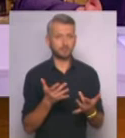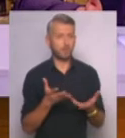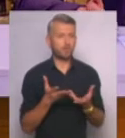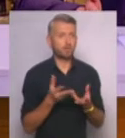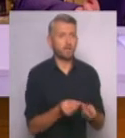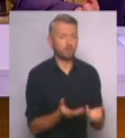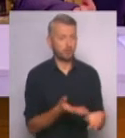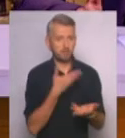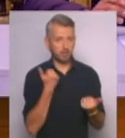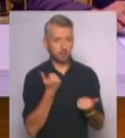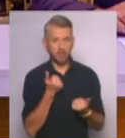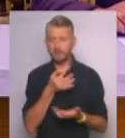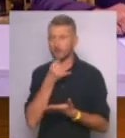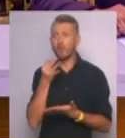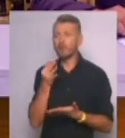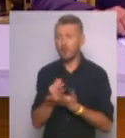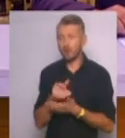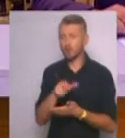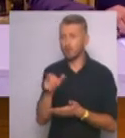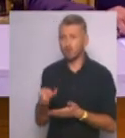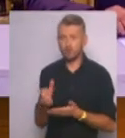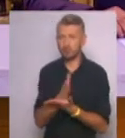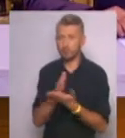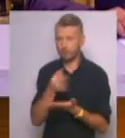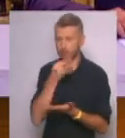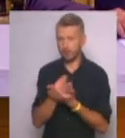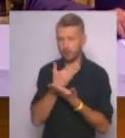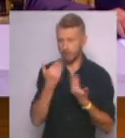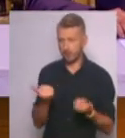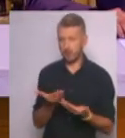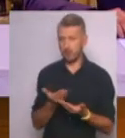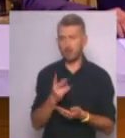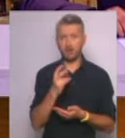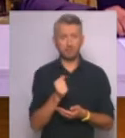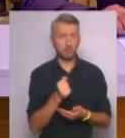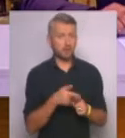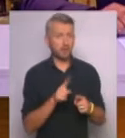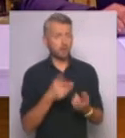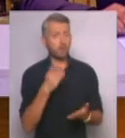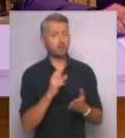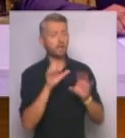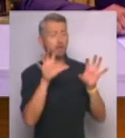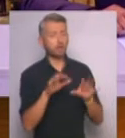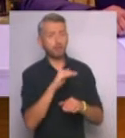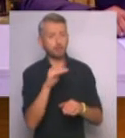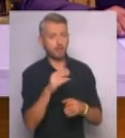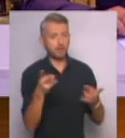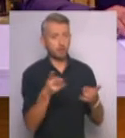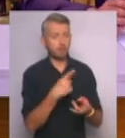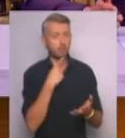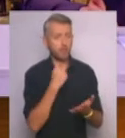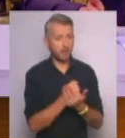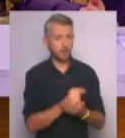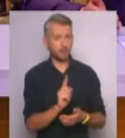впливу. Відповідальність. Люди не несуть жодної відповідальності, на жаль, за те, що вони роблять. Це, мабуть, на законодавчому рівні потрібно прийняти,